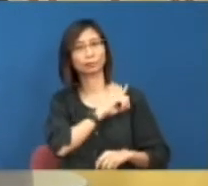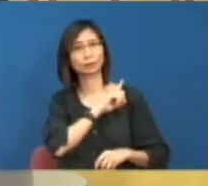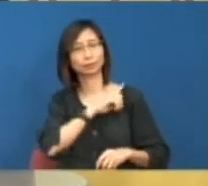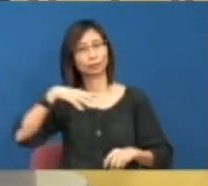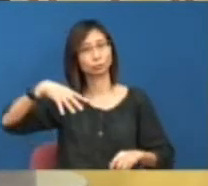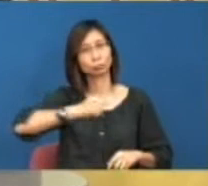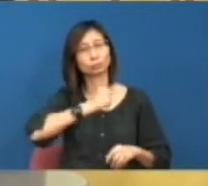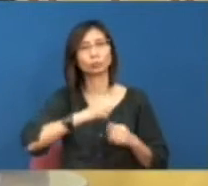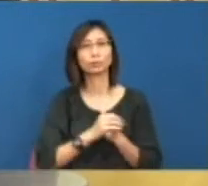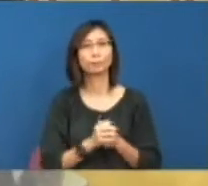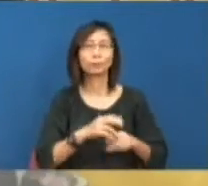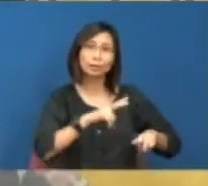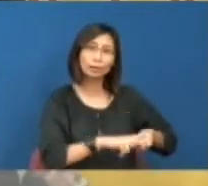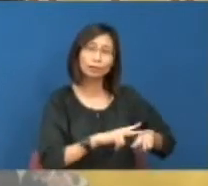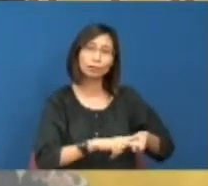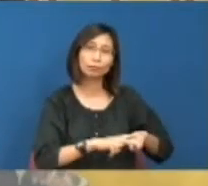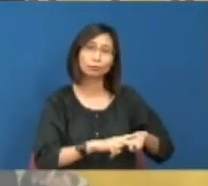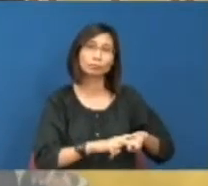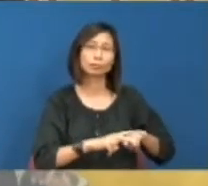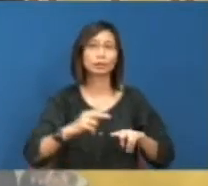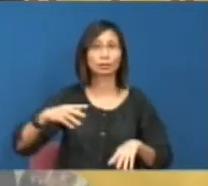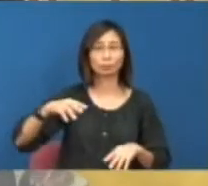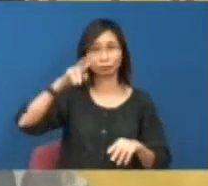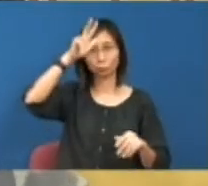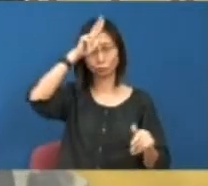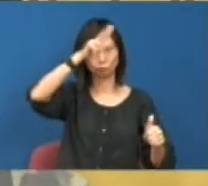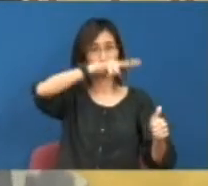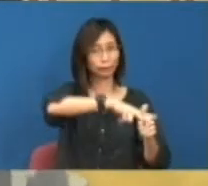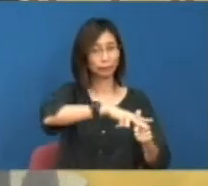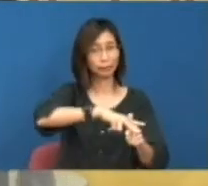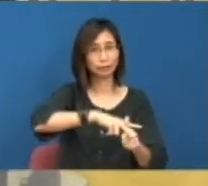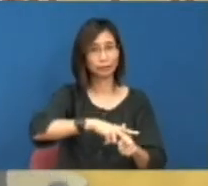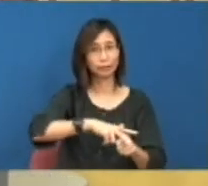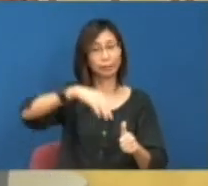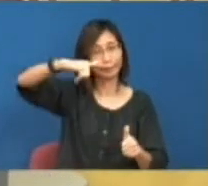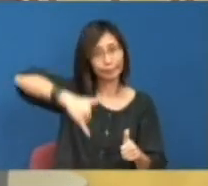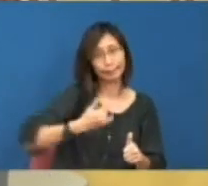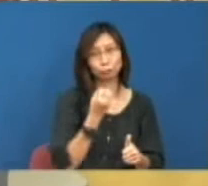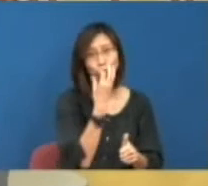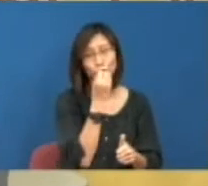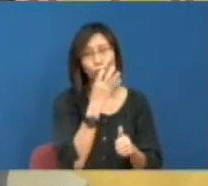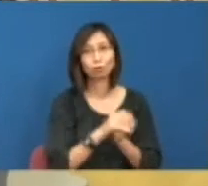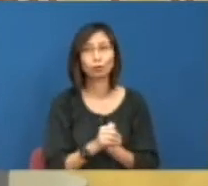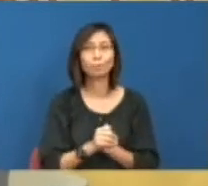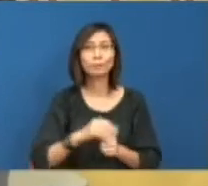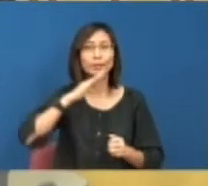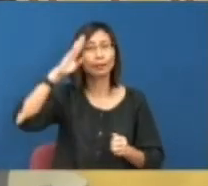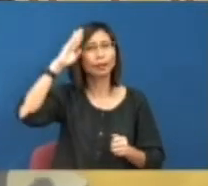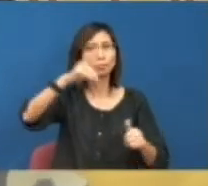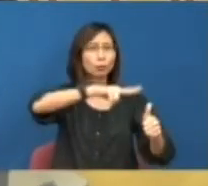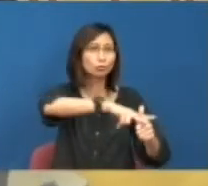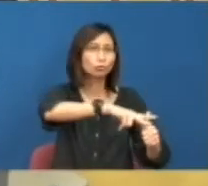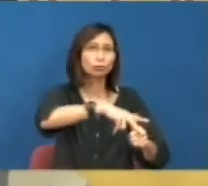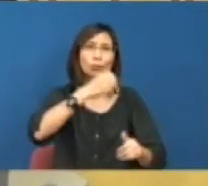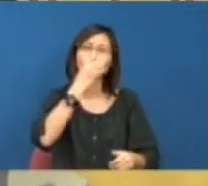統治，中共嘅統治係延伸咗過嚟，係咪？佢希望操控中呢個香港，唔會成